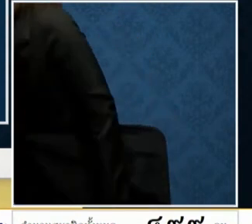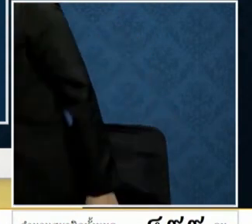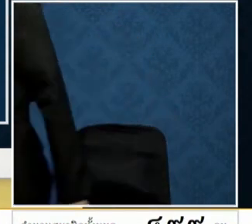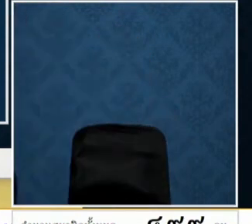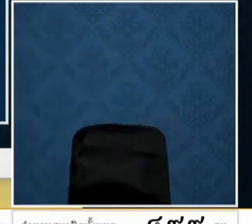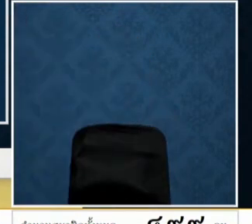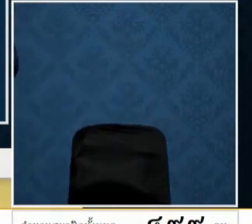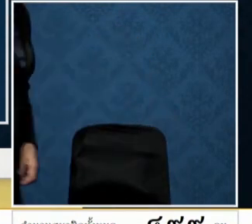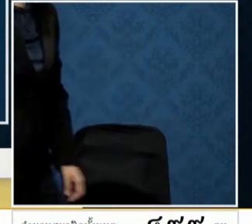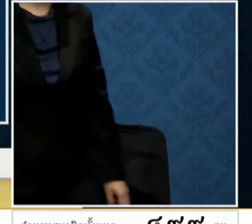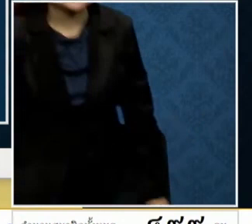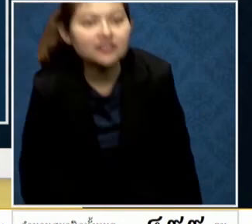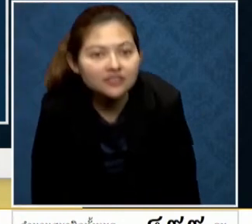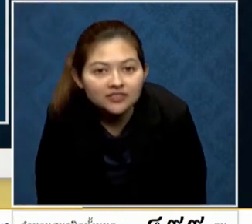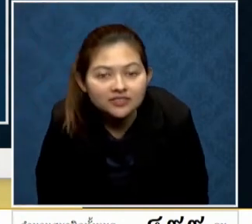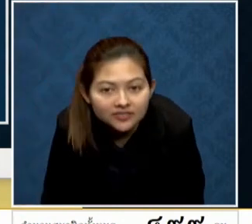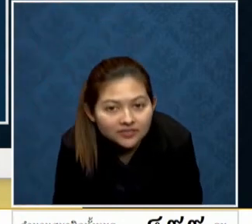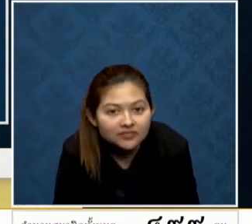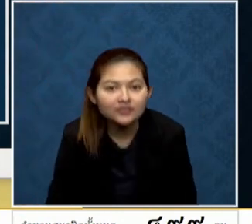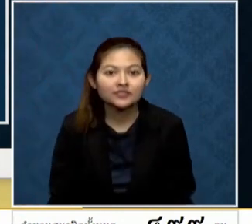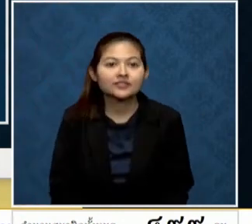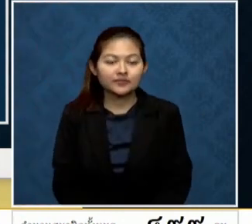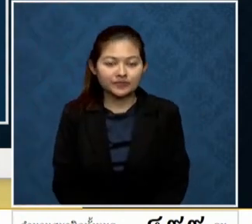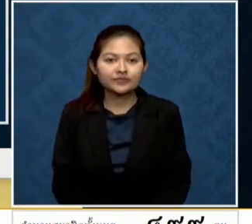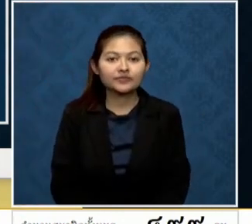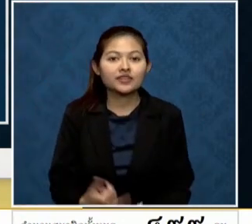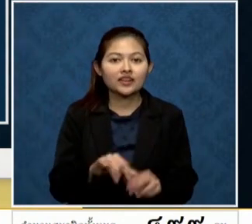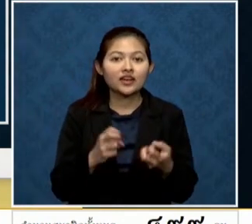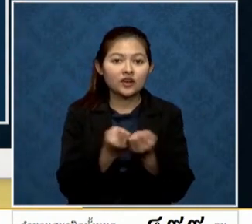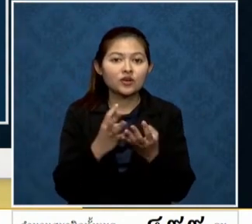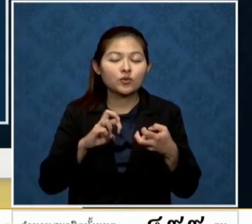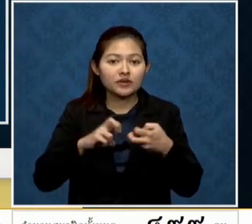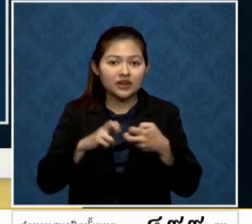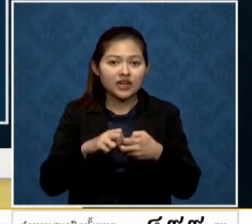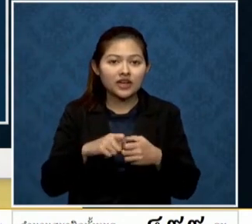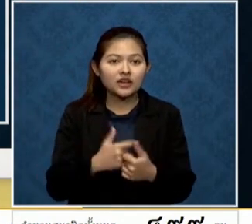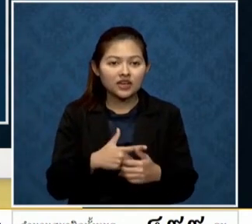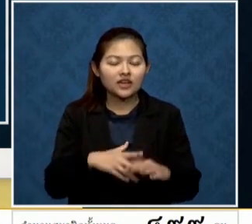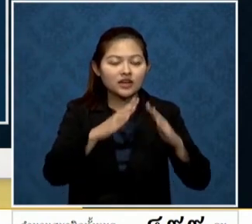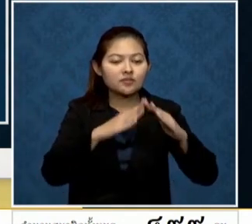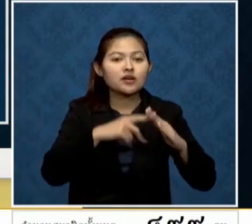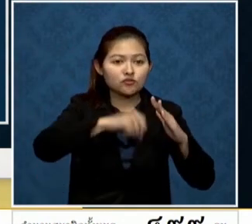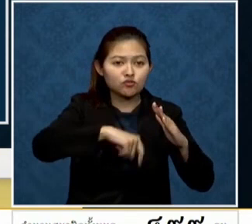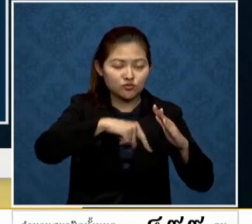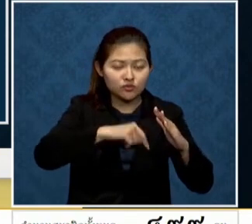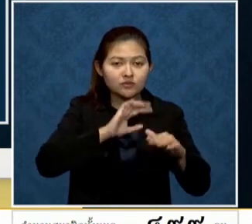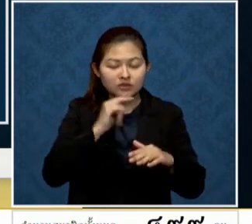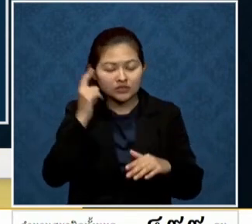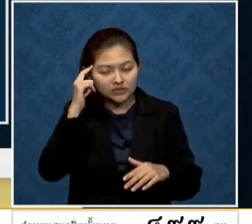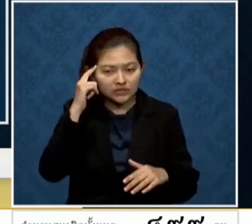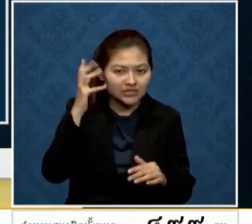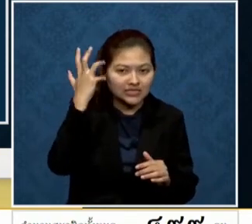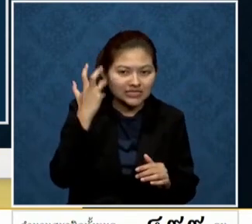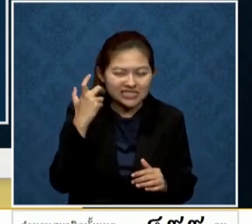หรือไม่มันยังตลกกันได้หรือไม่ยิ้มไม่ออกนะคะถ้าเป็นแบบนี้ไหนต้องเสียทรัพย์สินในการซ่อมแซมบ้านไหนจะต้องมานั่งระแวง